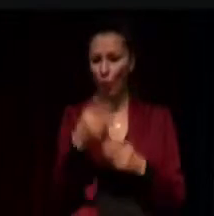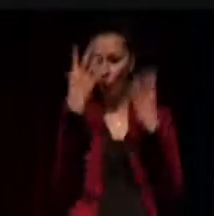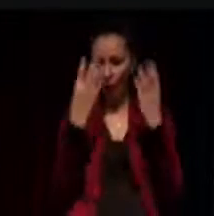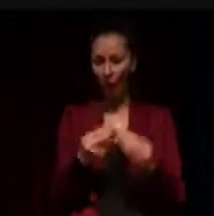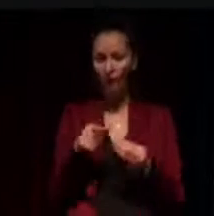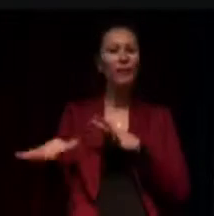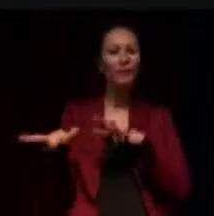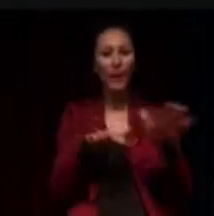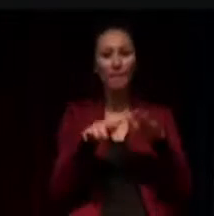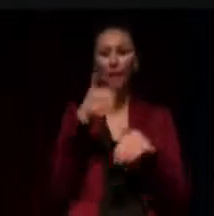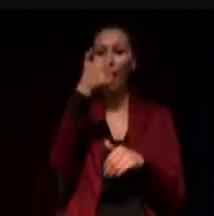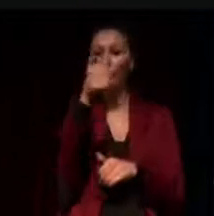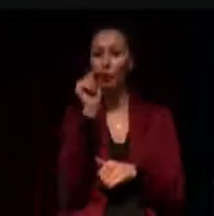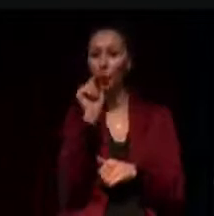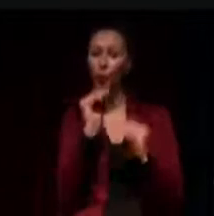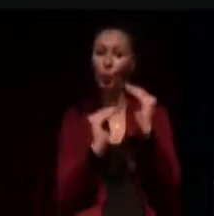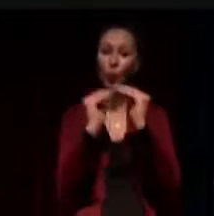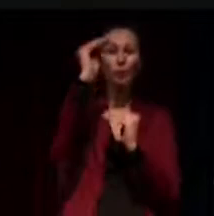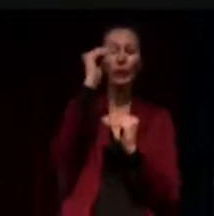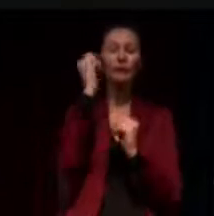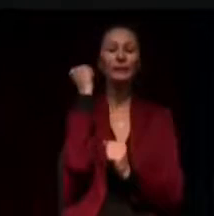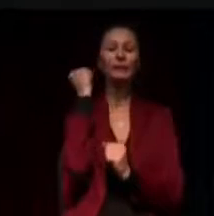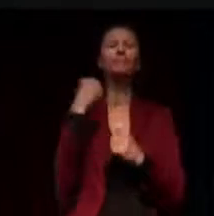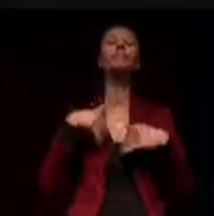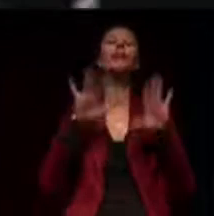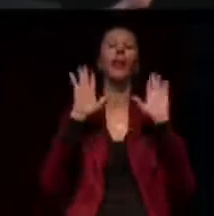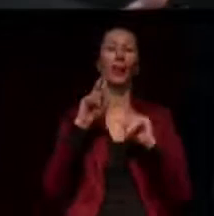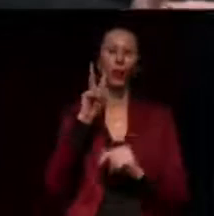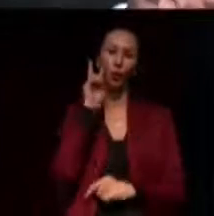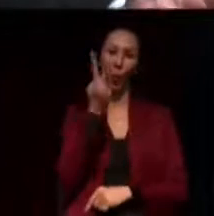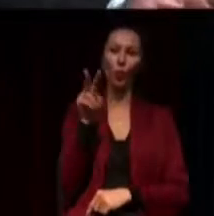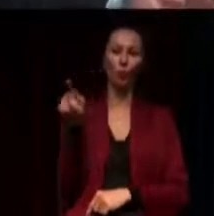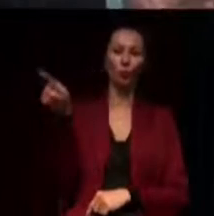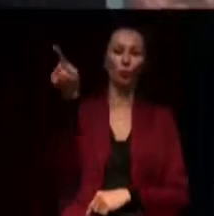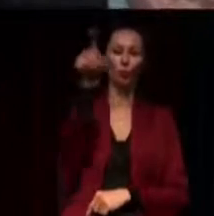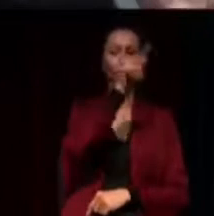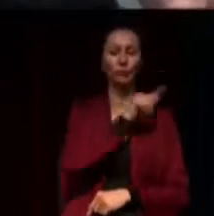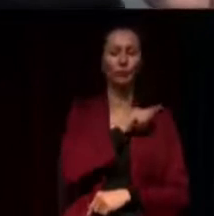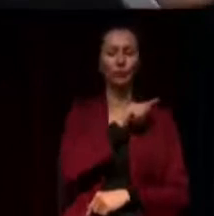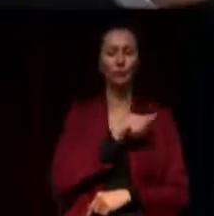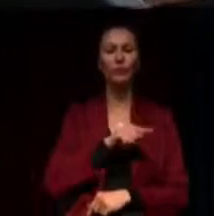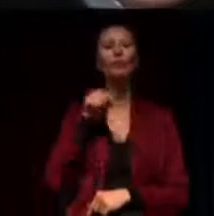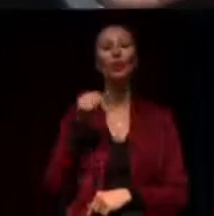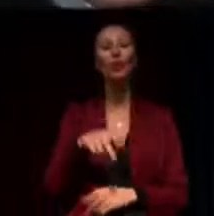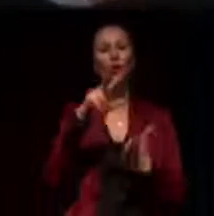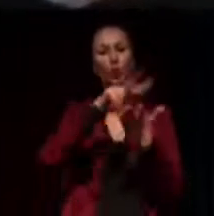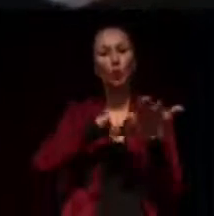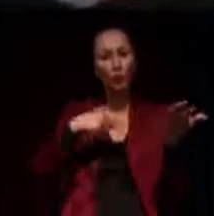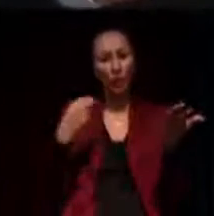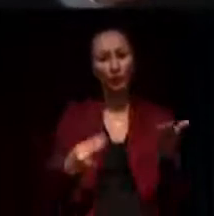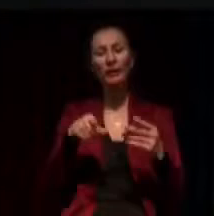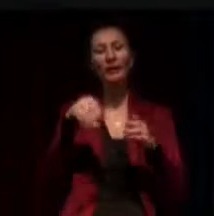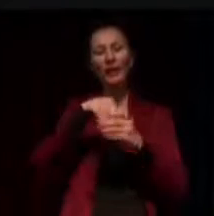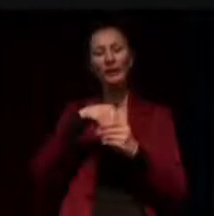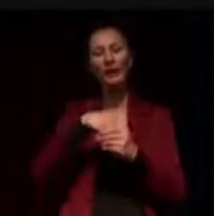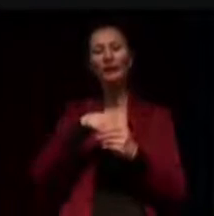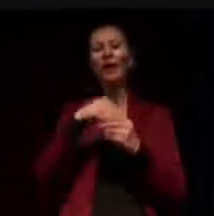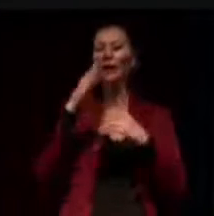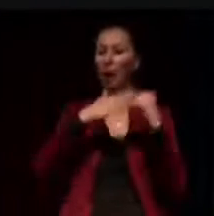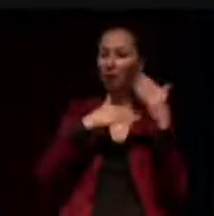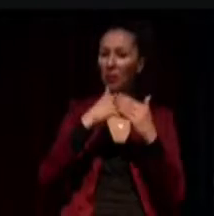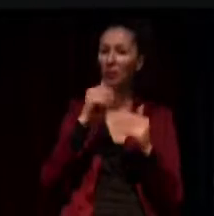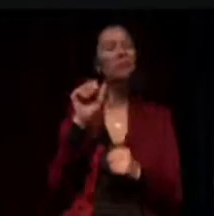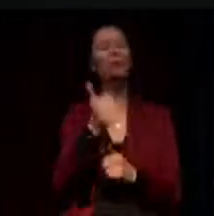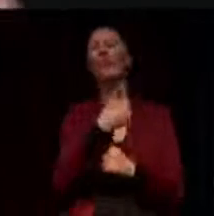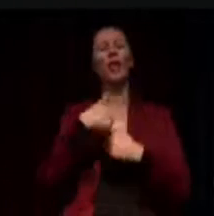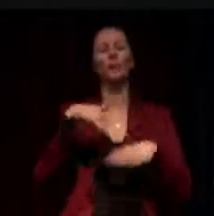deprem 6 ve üzerindeki depremlere dayanıklı değil. Ve gördük. Ruhsatlı yapıymış, ruhsatsız yapıymış hiç fark